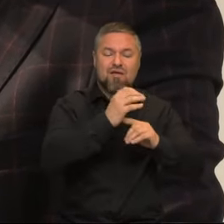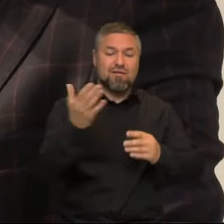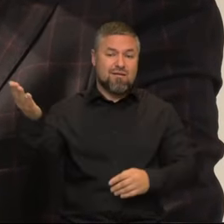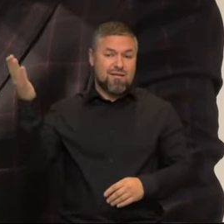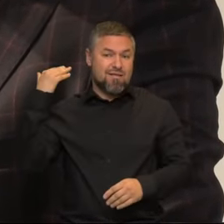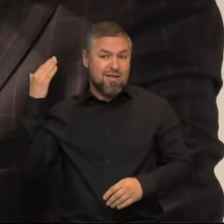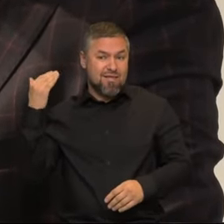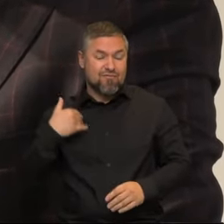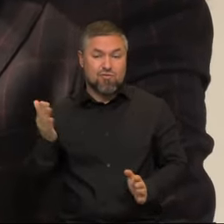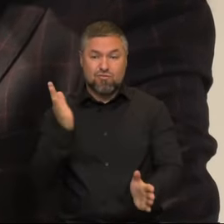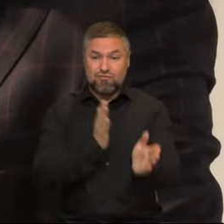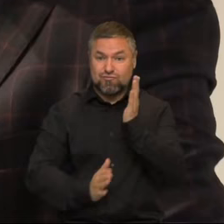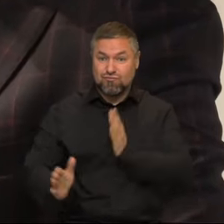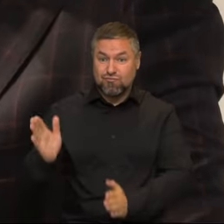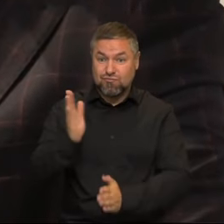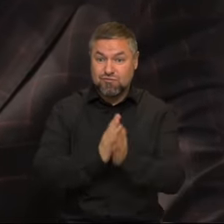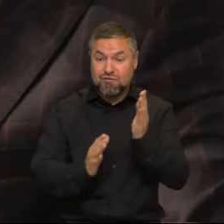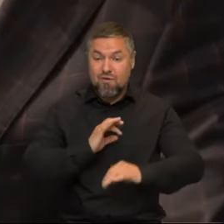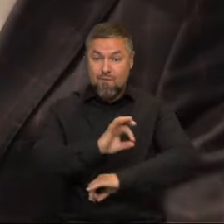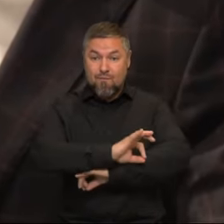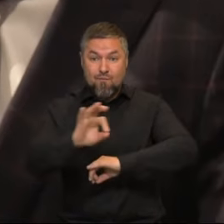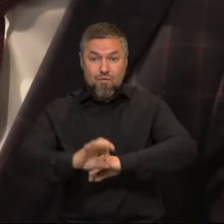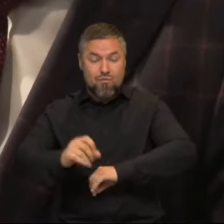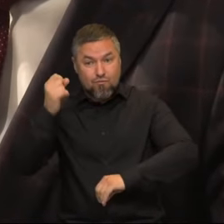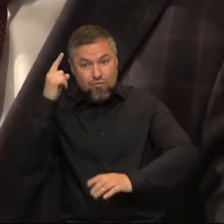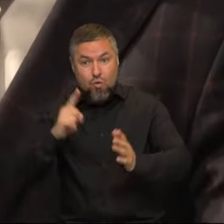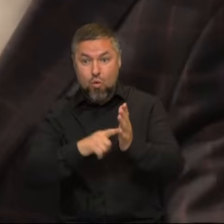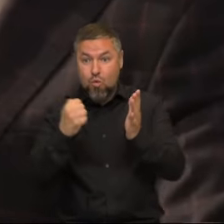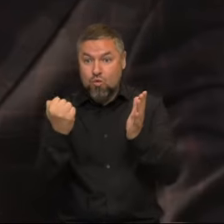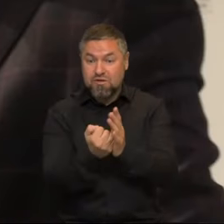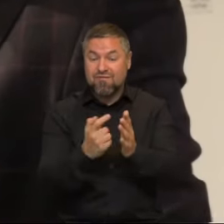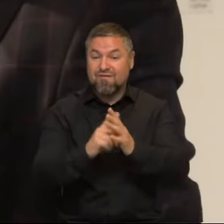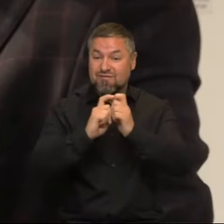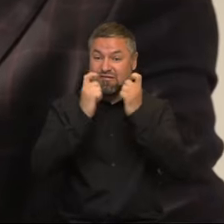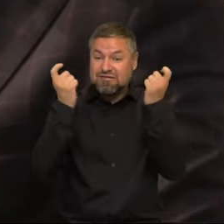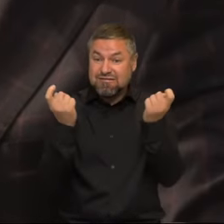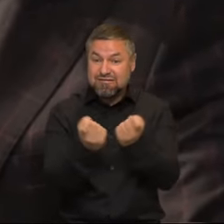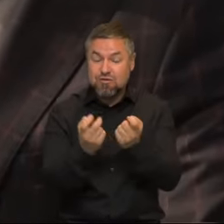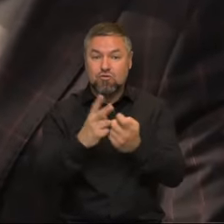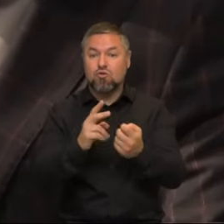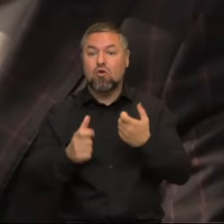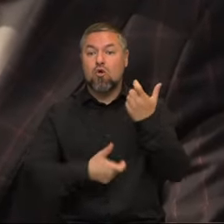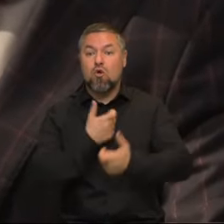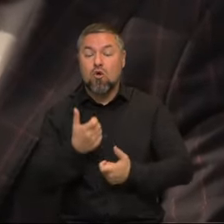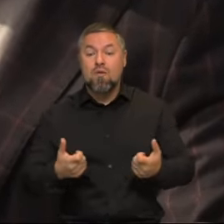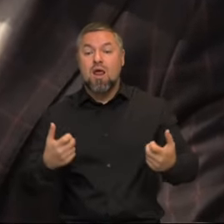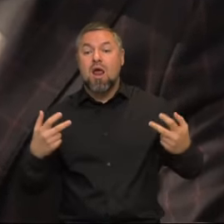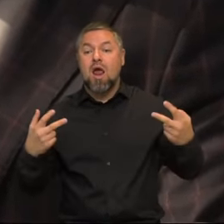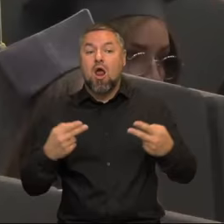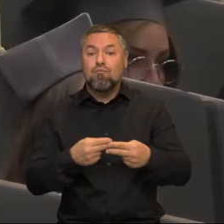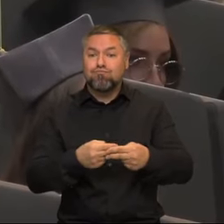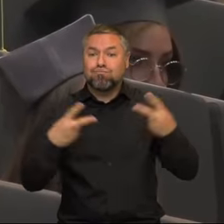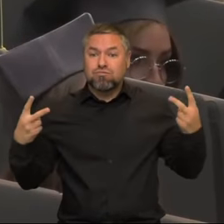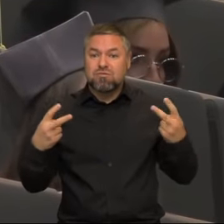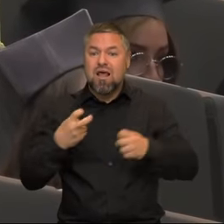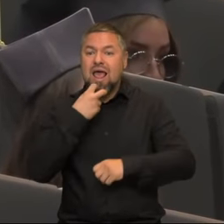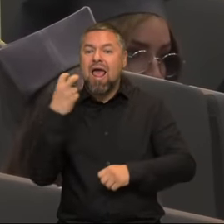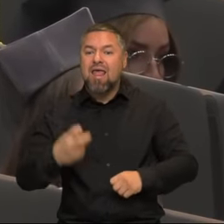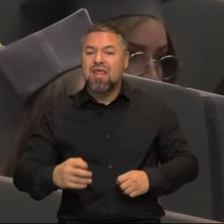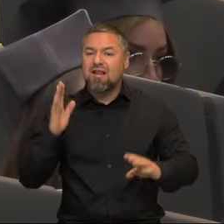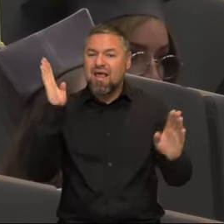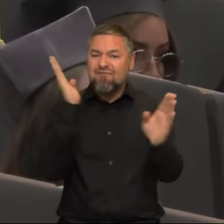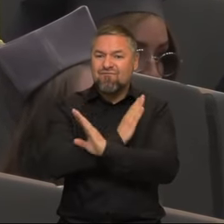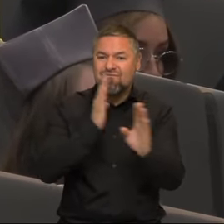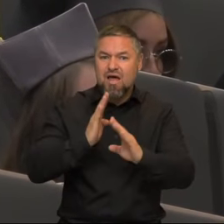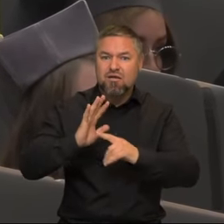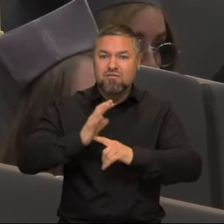niedawno przygotowałem projekt inicjatywy ustawodawczej w Senacie, która odblokowuje energetykę wiatrową, która